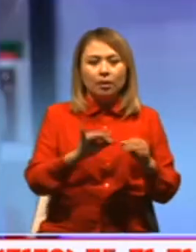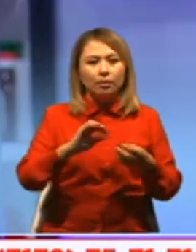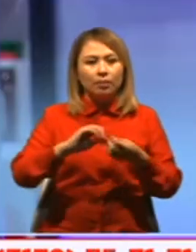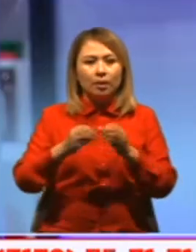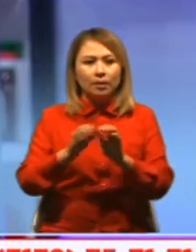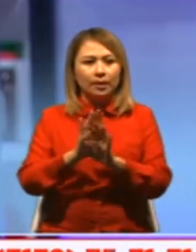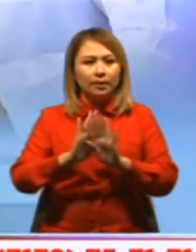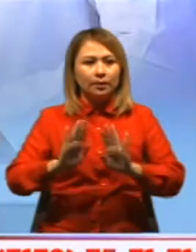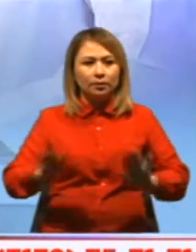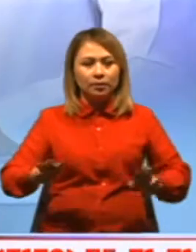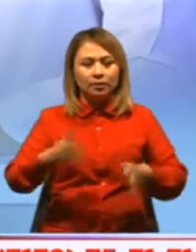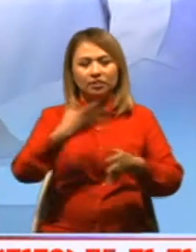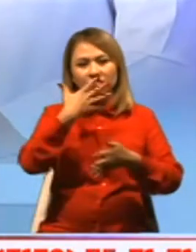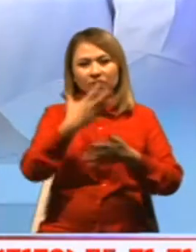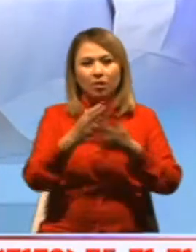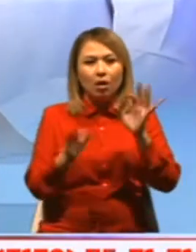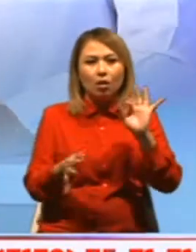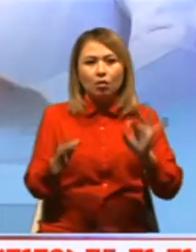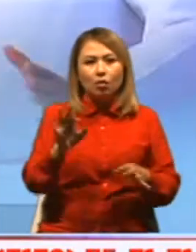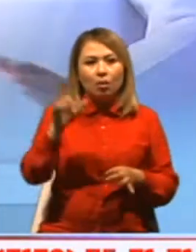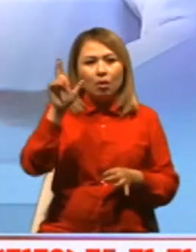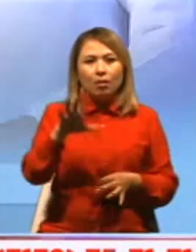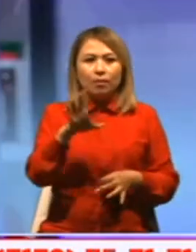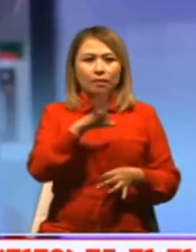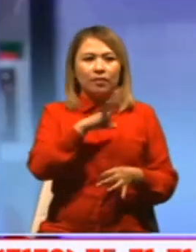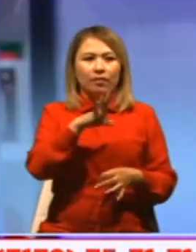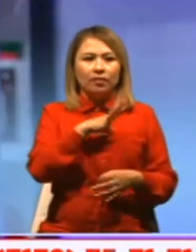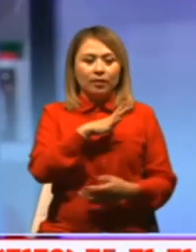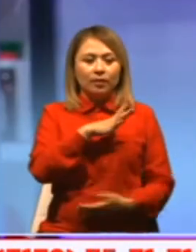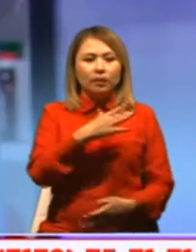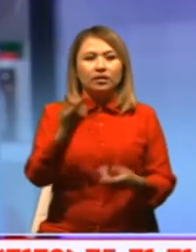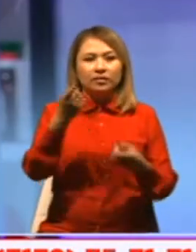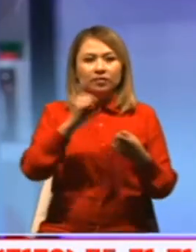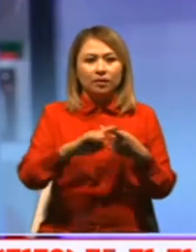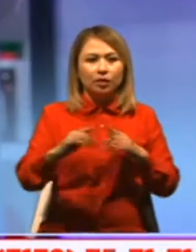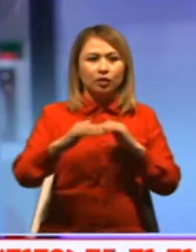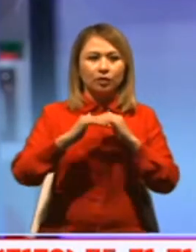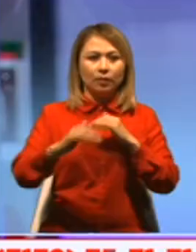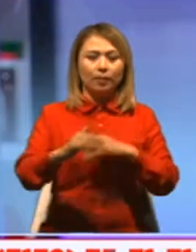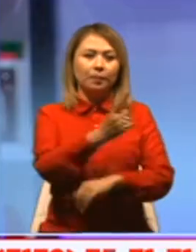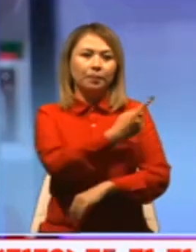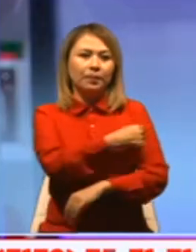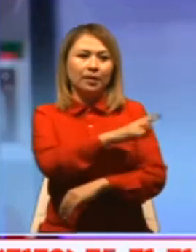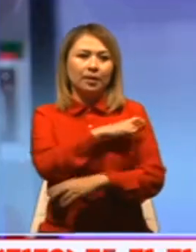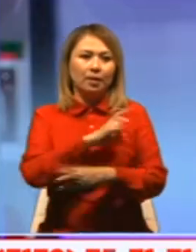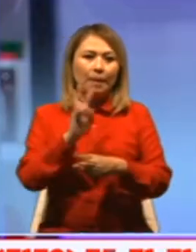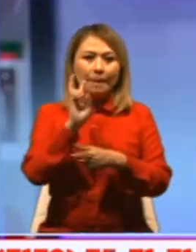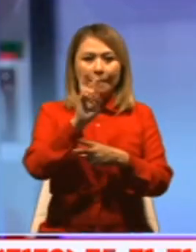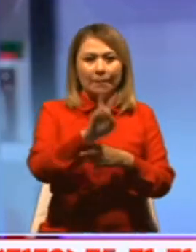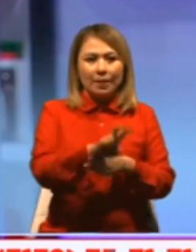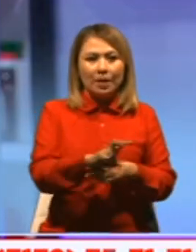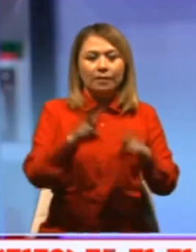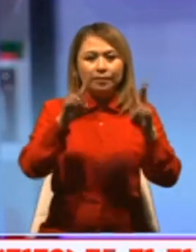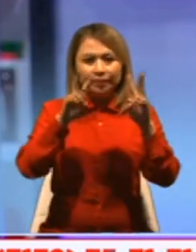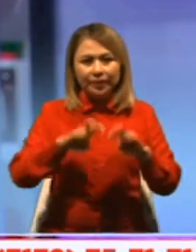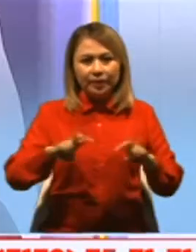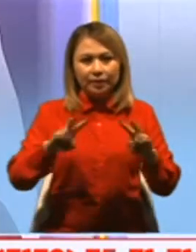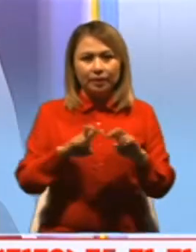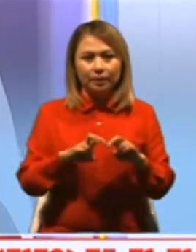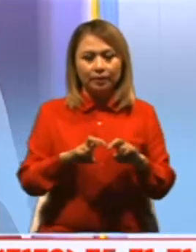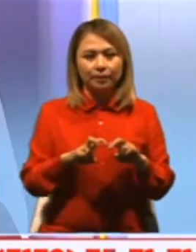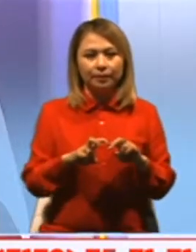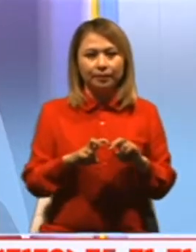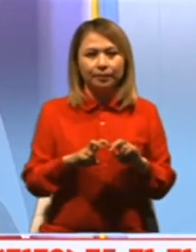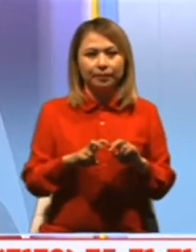бұл нормада өзінің суға қанбауы болуы мүмкін. Соған байланысты жергілікті, яғни поликлиникаға барыңыз, яғни тексеріліп береді. Ал